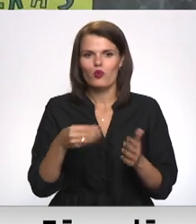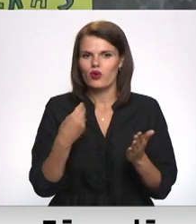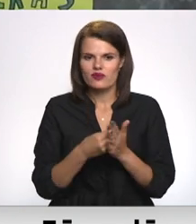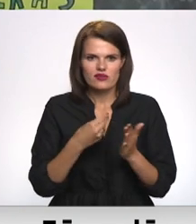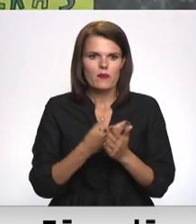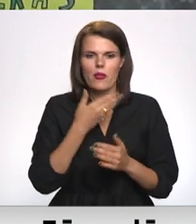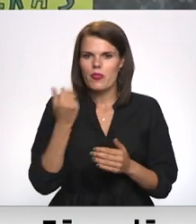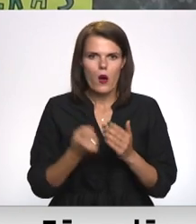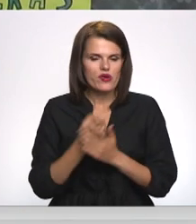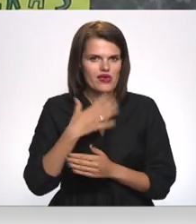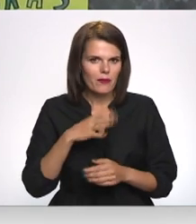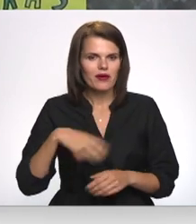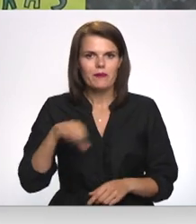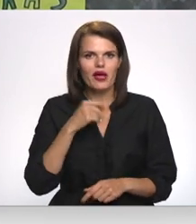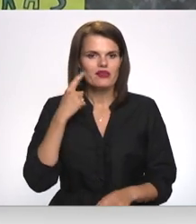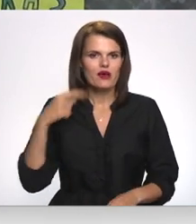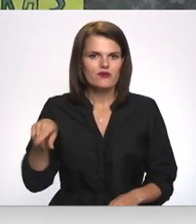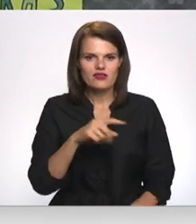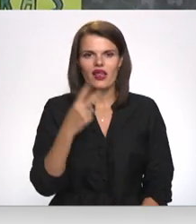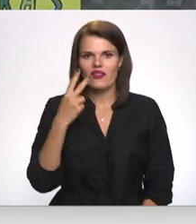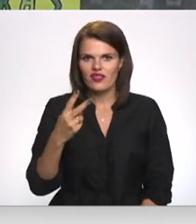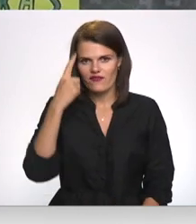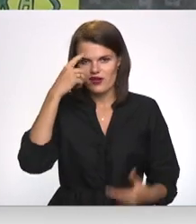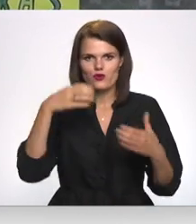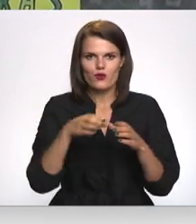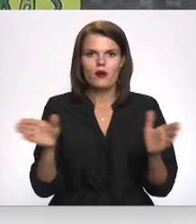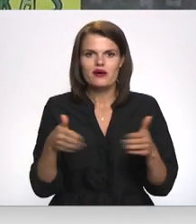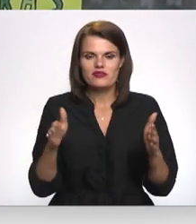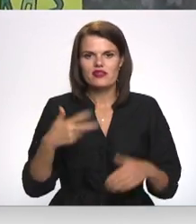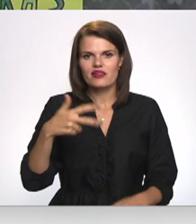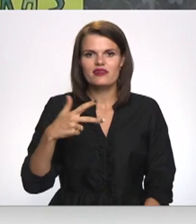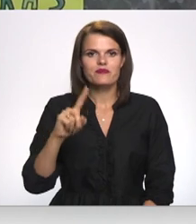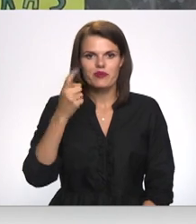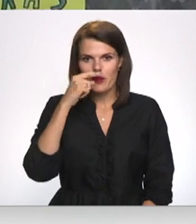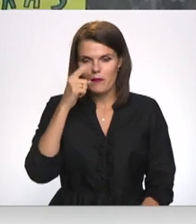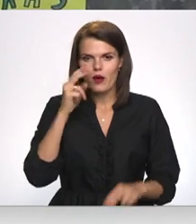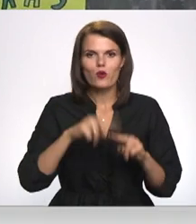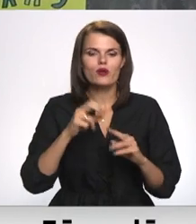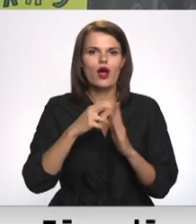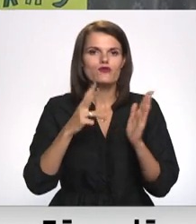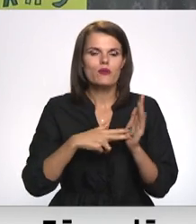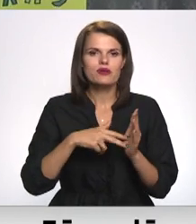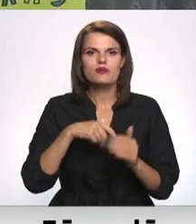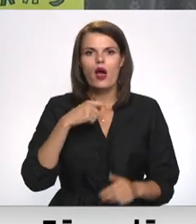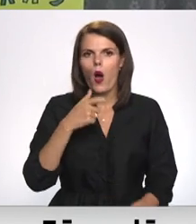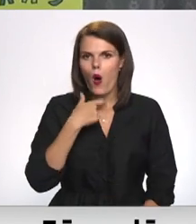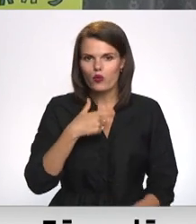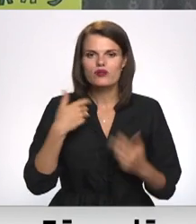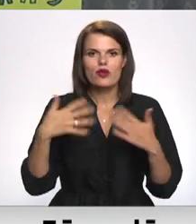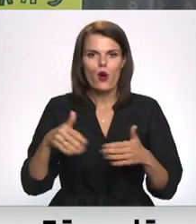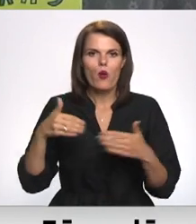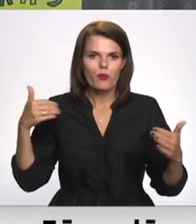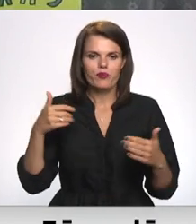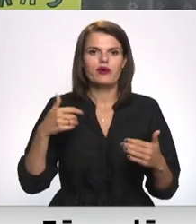nav iemesls, tāpēc, ka mēs jau dzirdējām divās domas sēdēs 31. Martā un 18. Augustā, ka jau pirms